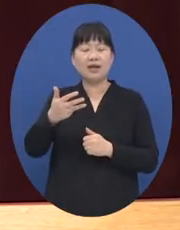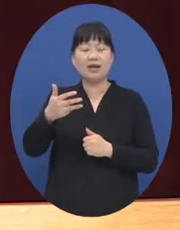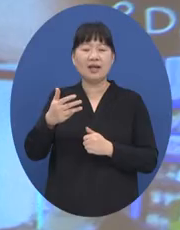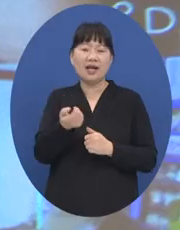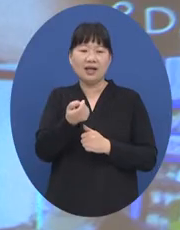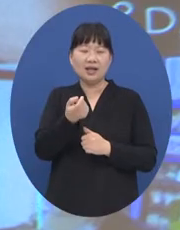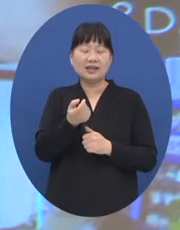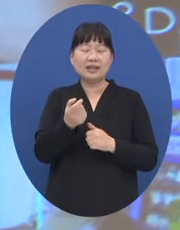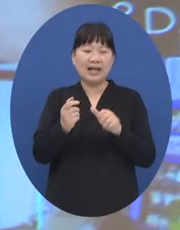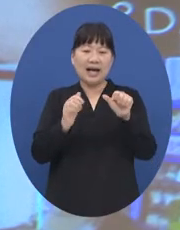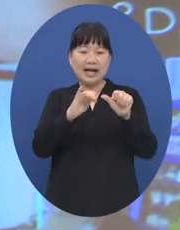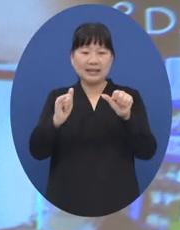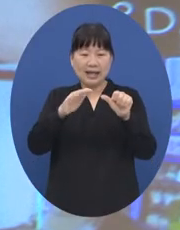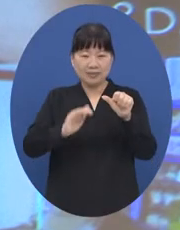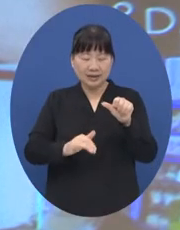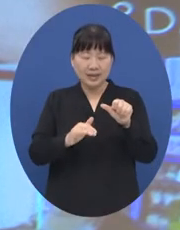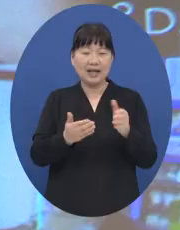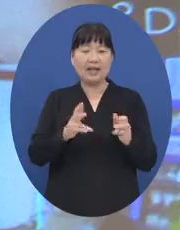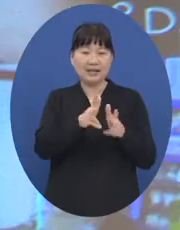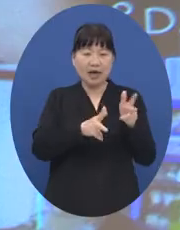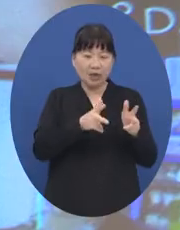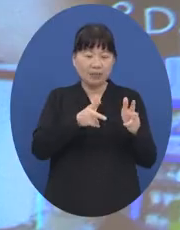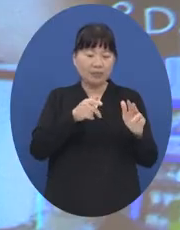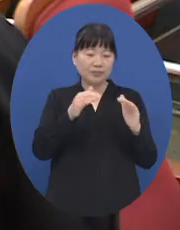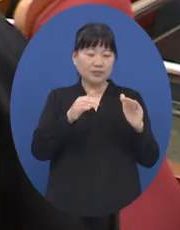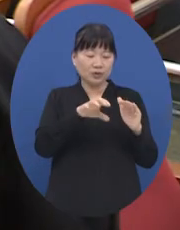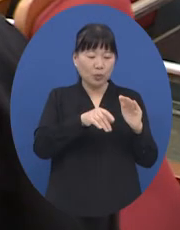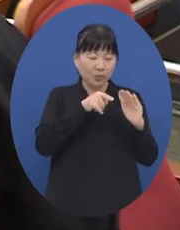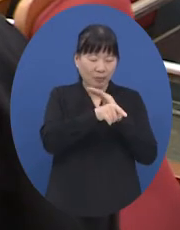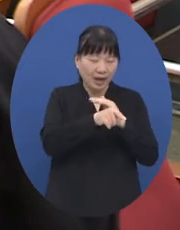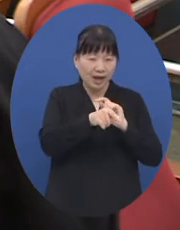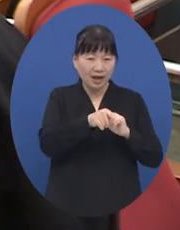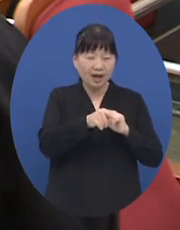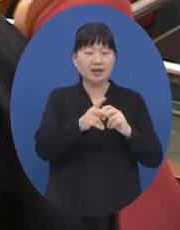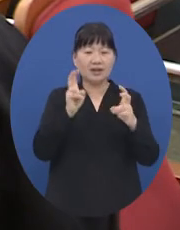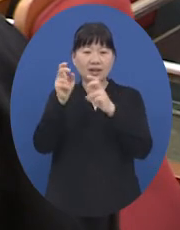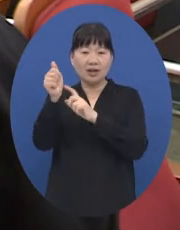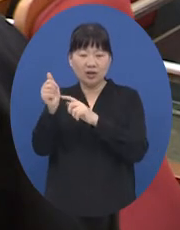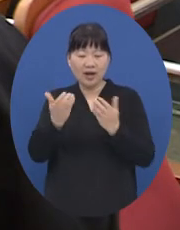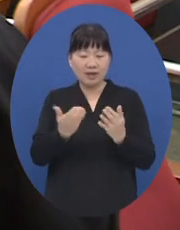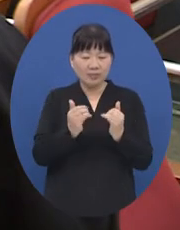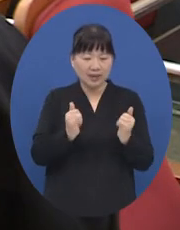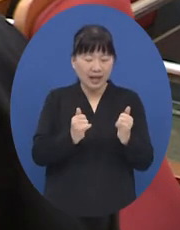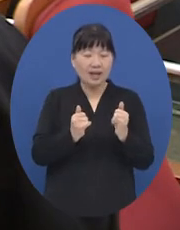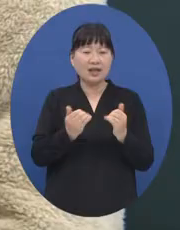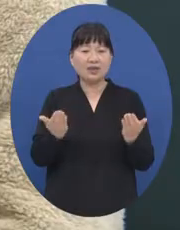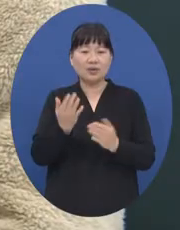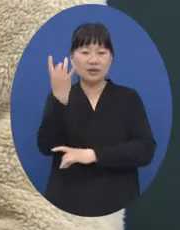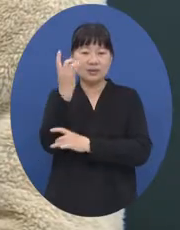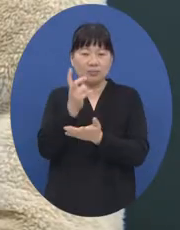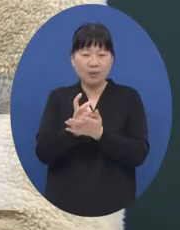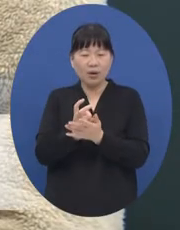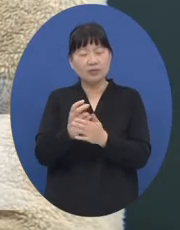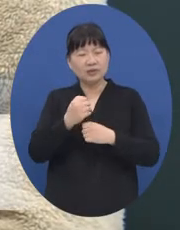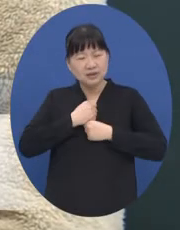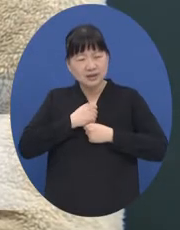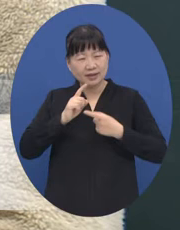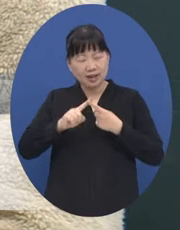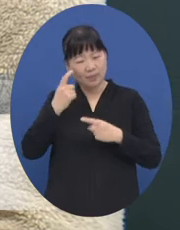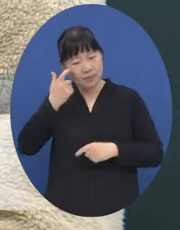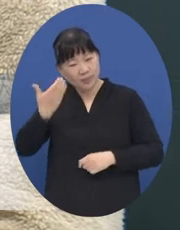사업장을 방문해 아르바이트생과 사업주를 대상으로 근로기준법 준수 여부를 조사했습니다. 뭐 일하는